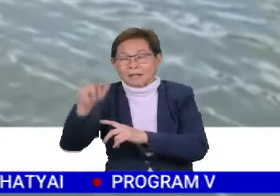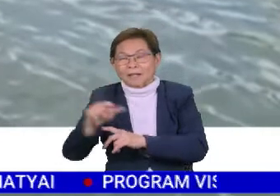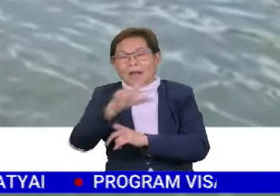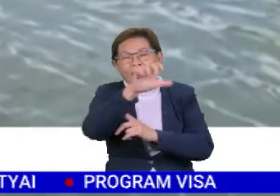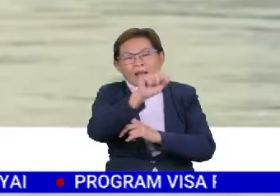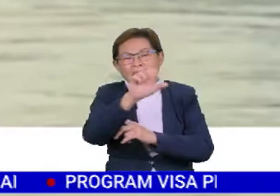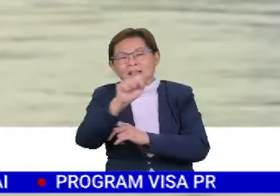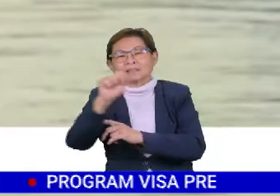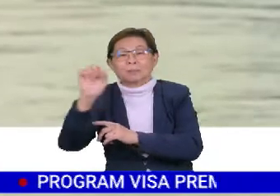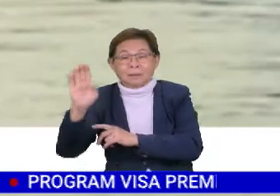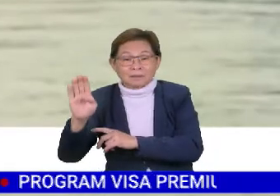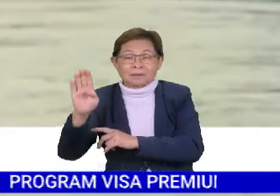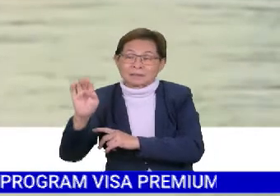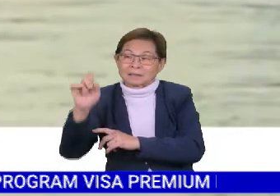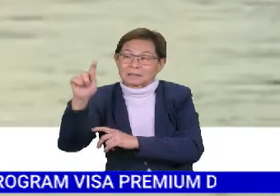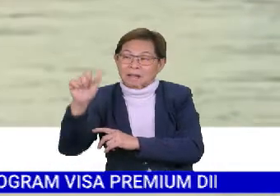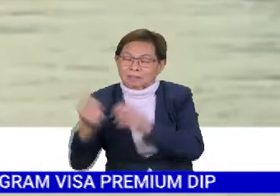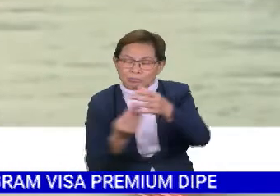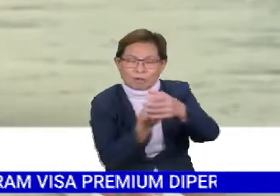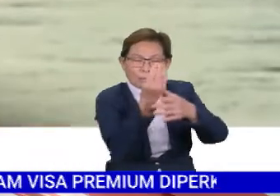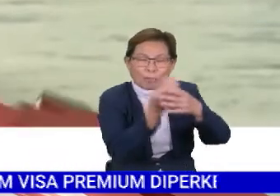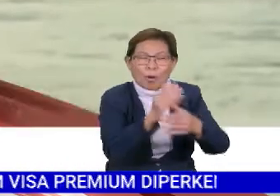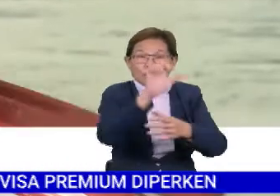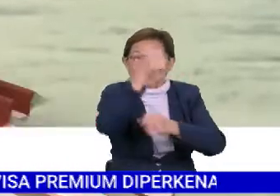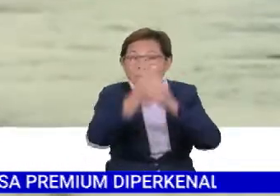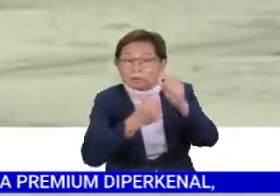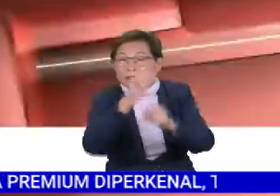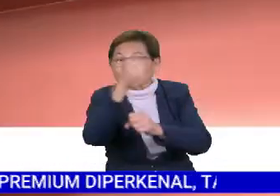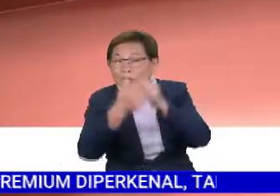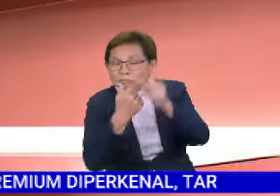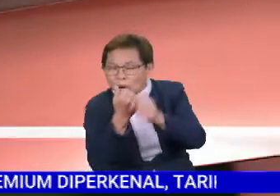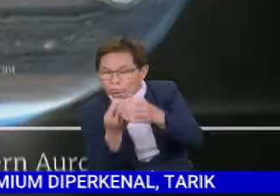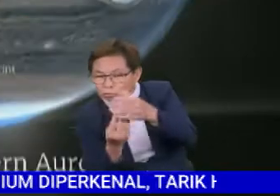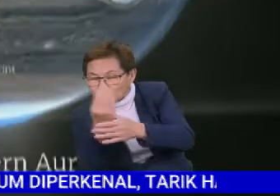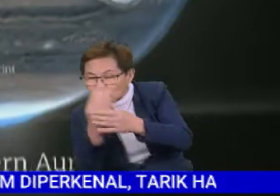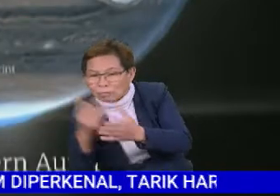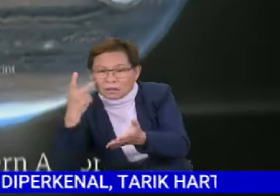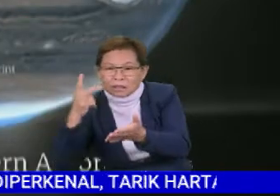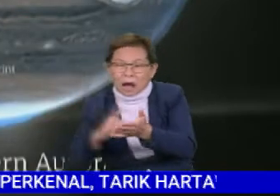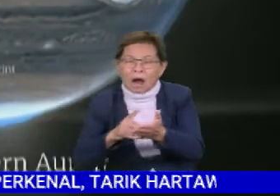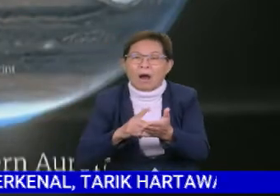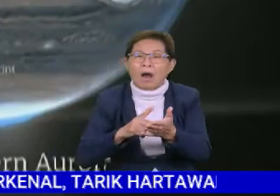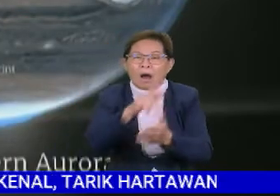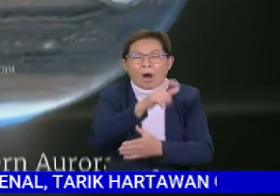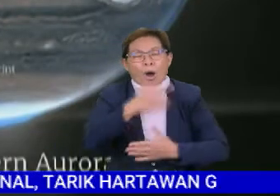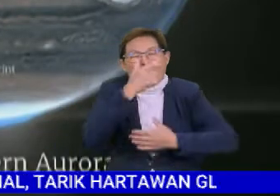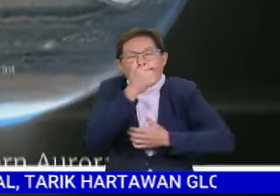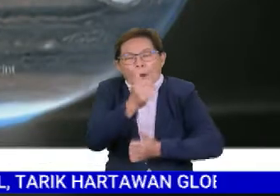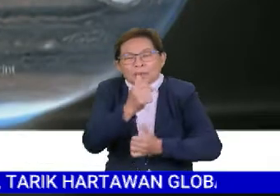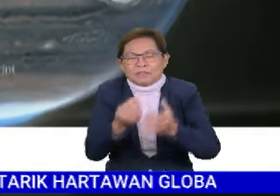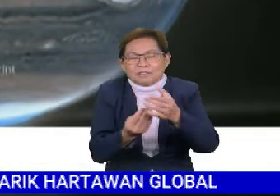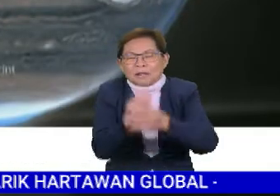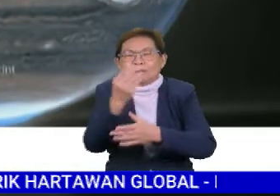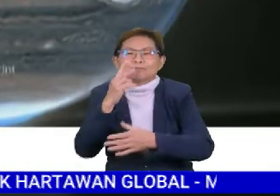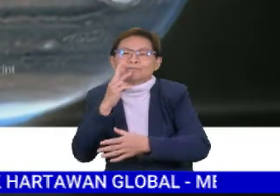SS Berta. SS Berta ditanam selama 10 tahun oleh Hansen yang dikenali penduduk dengan hobi menanam